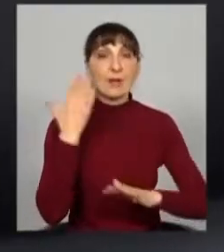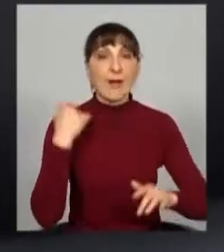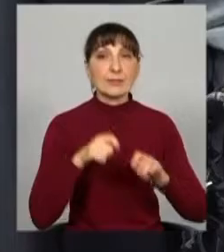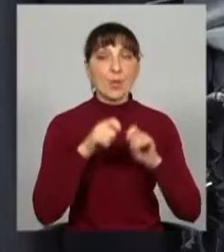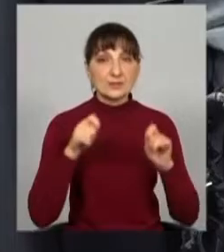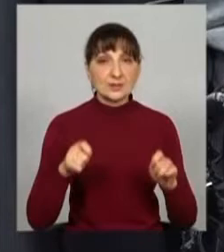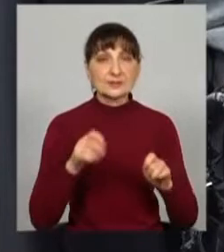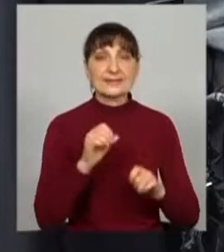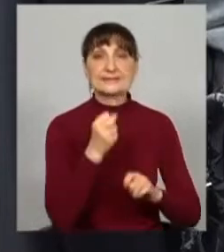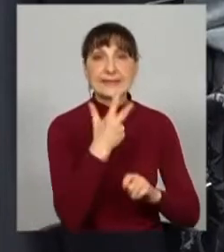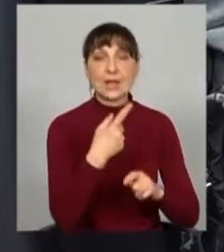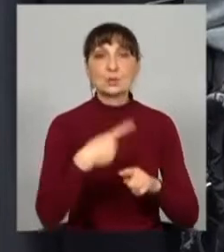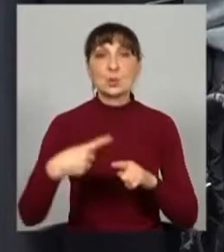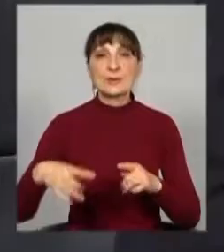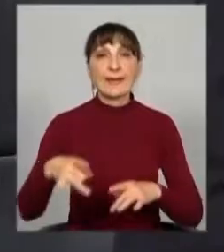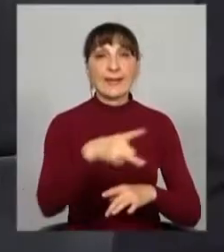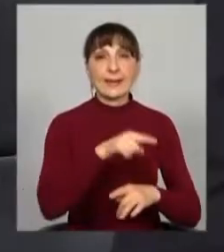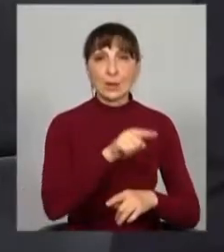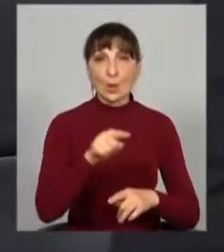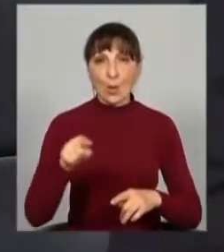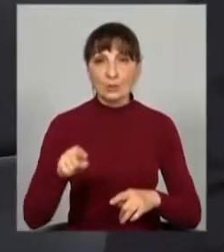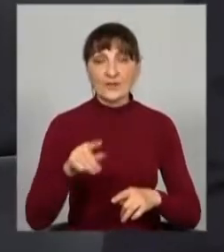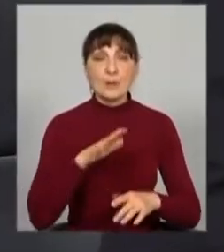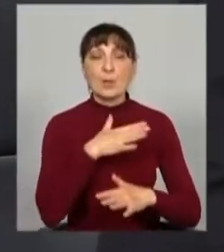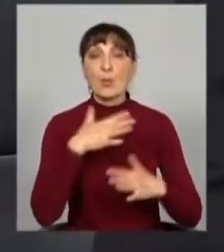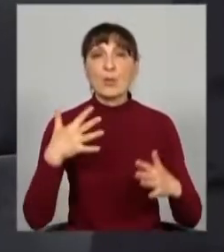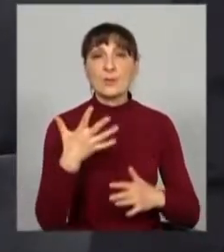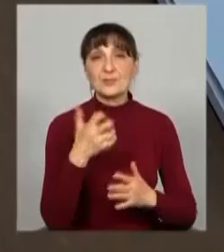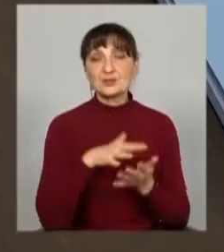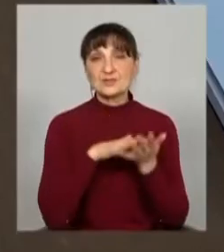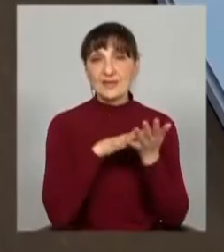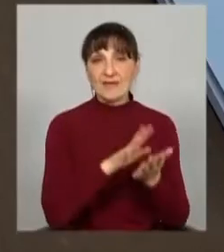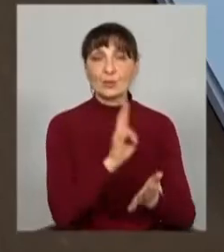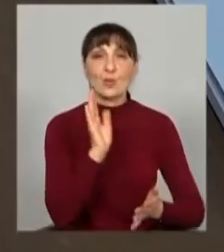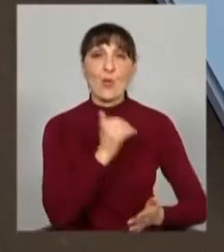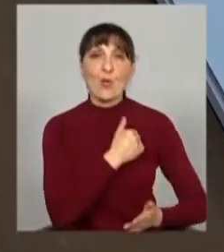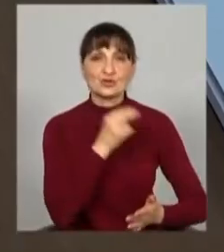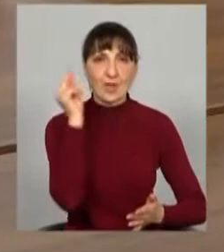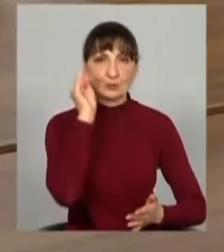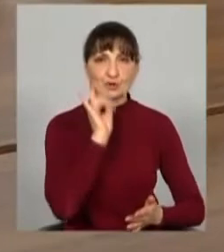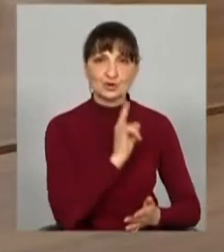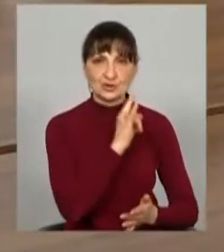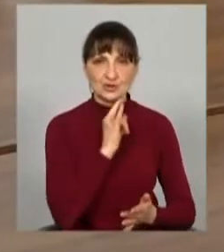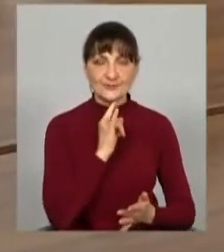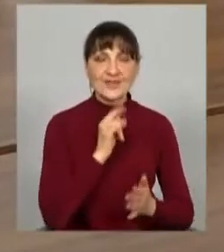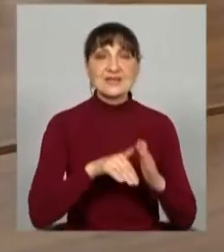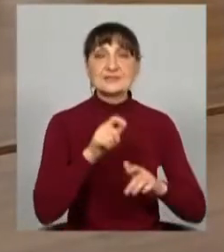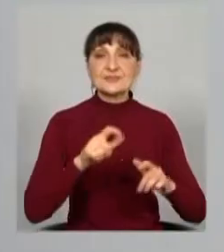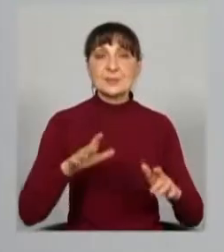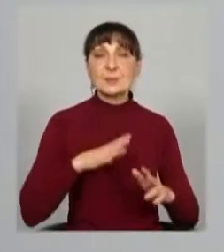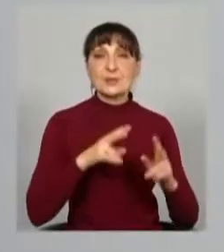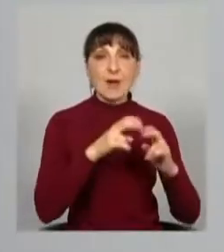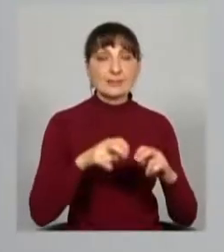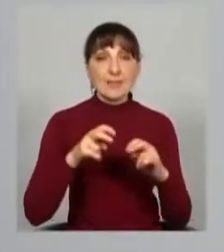и в 13 других регионах. Туда поступило более 500 заявок от желающих пройти обучение. Специалисты провели